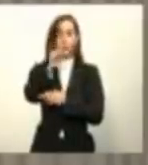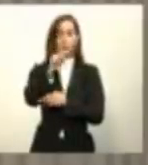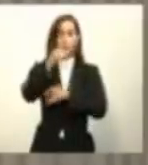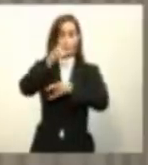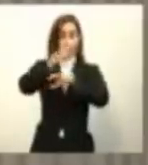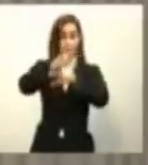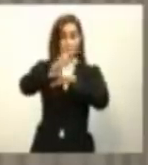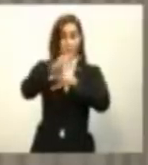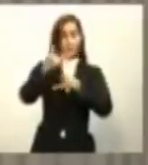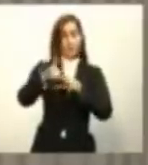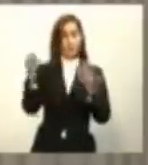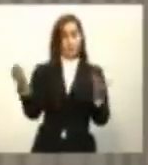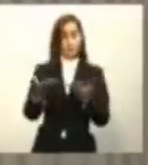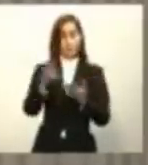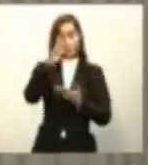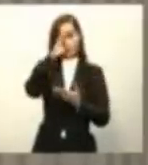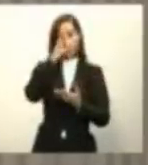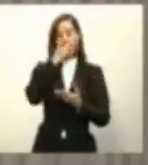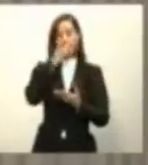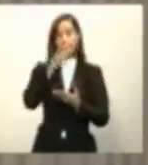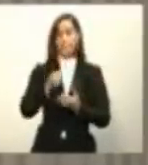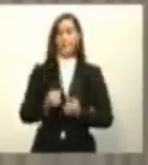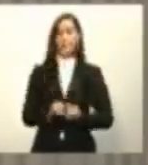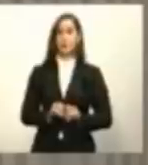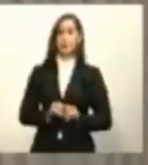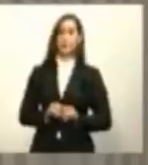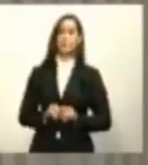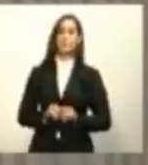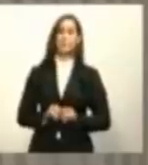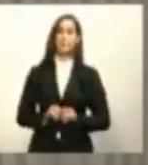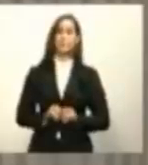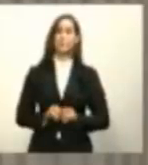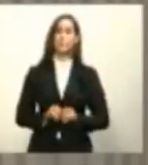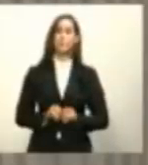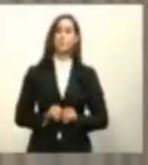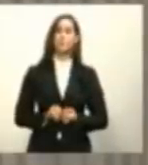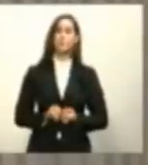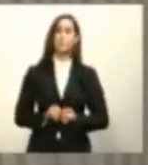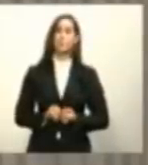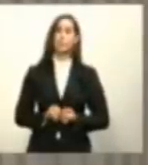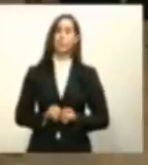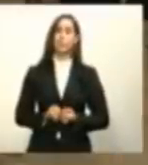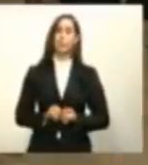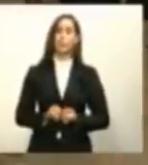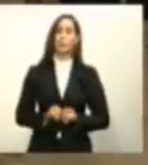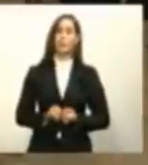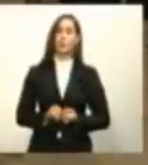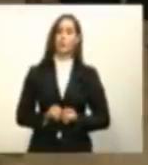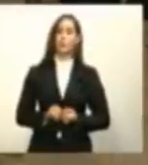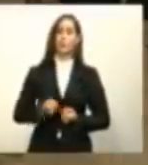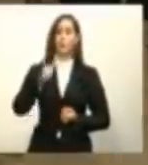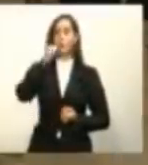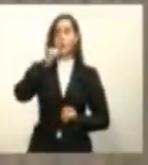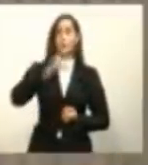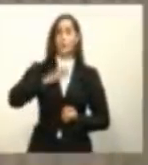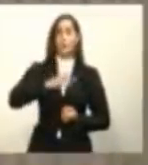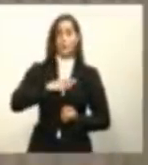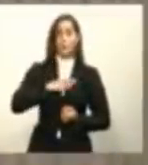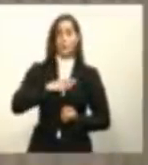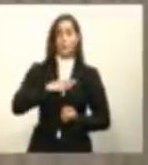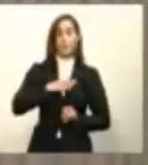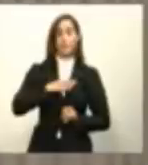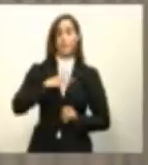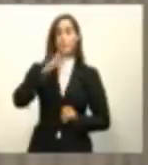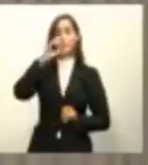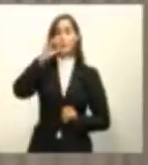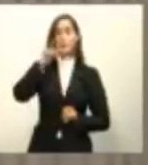Dominicaine li fait comprendre li capable coopérer ensemble avec pays d'Haïti pour capable faire jeune gaz puis capable faire manger. Et puis tout il y a pas et